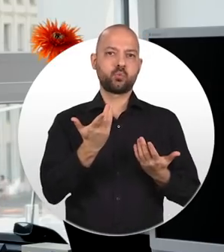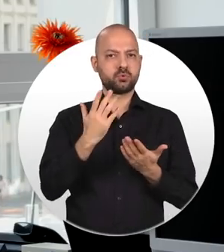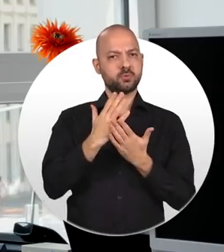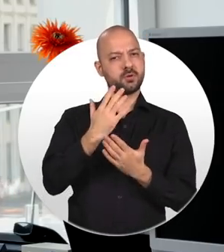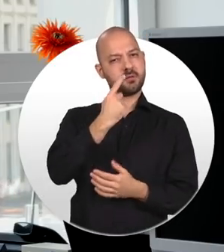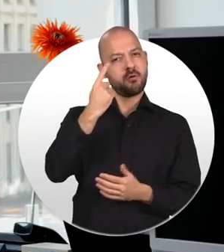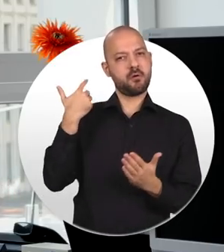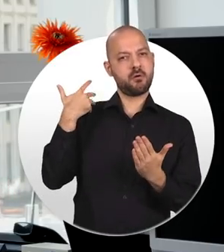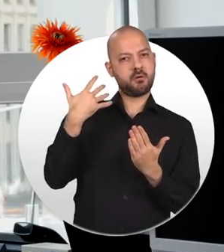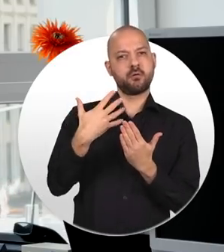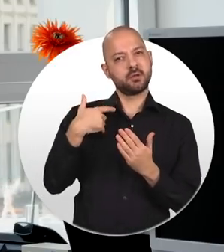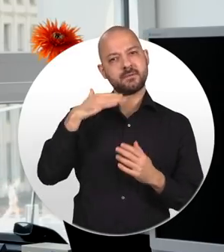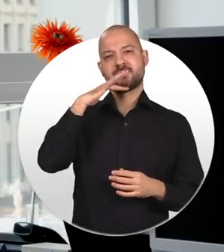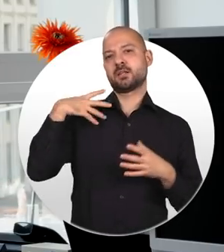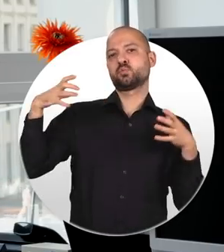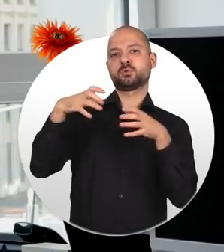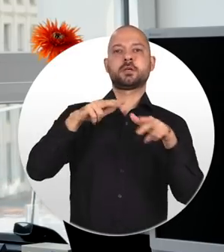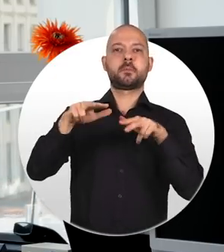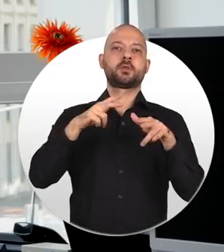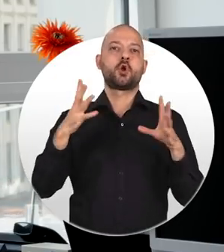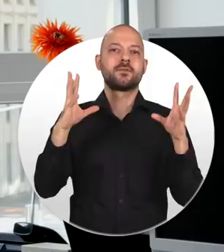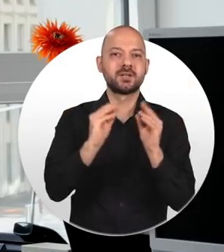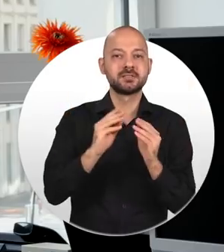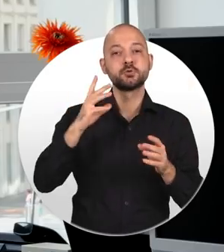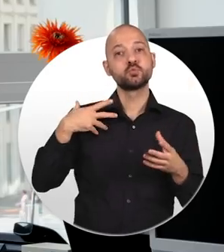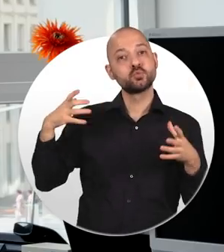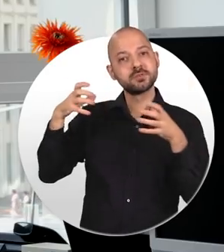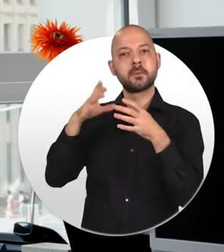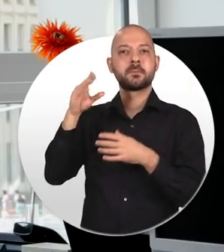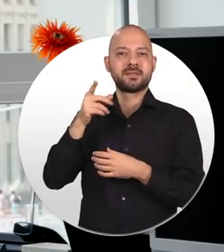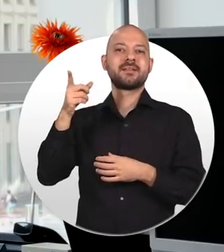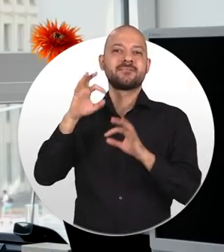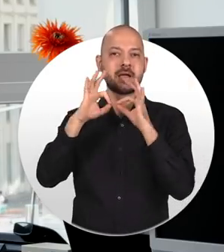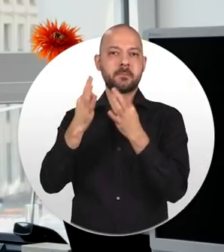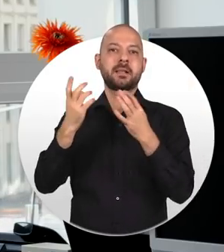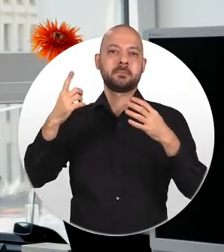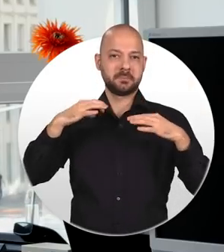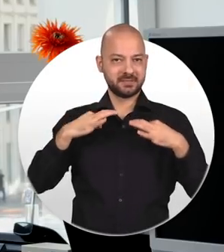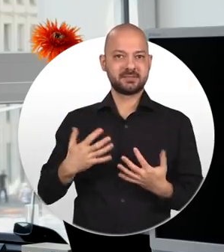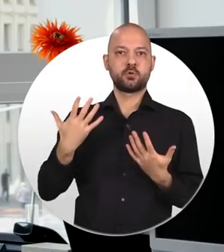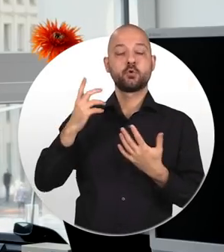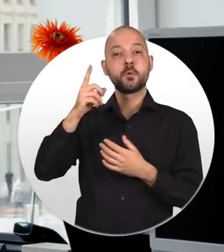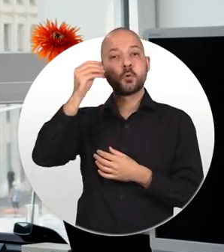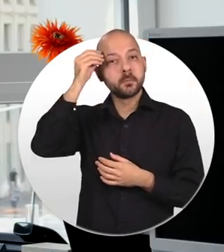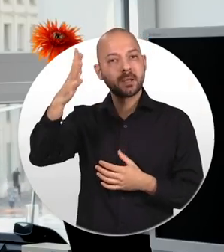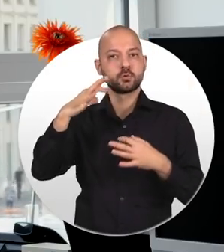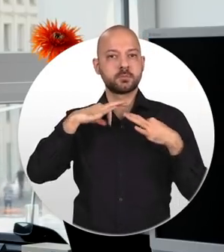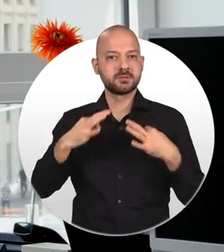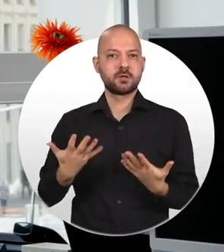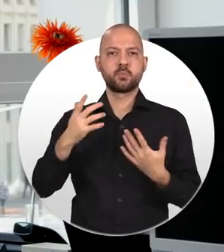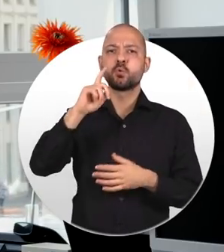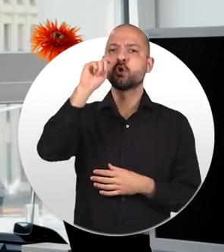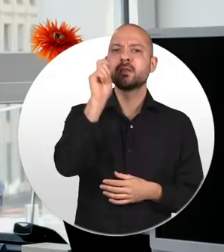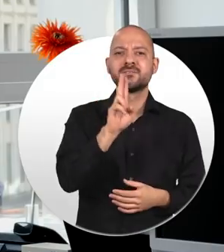oft Konferenzen organisiert zusammen. Mit dem Familienminister, mit dem Bildungsminister, mit der